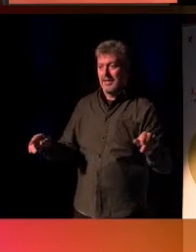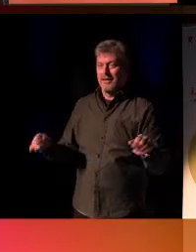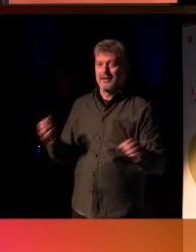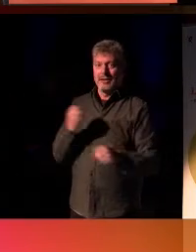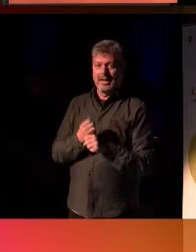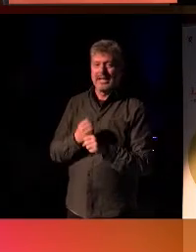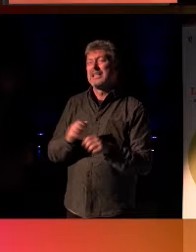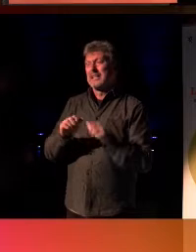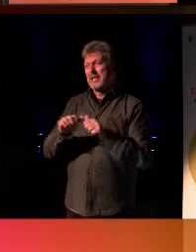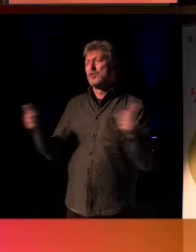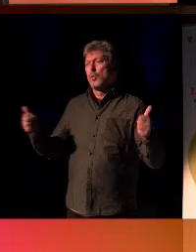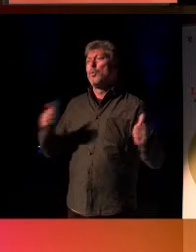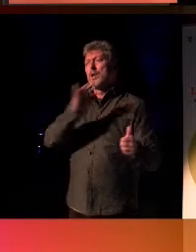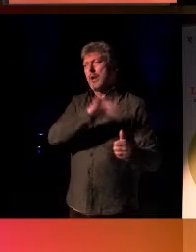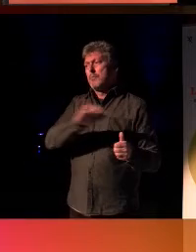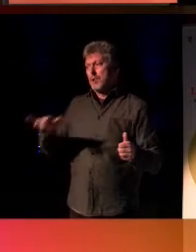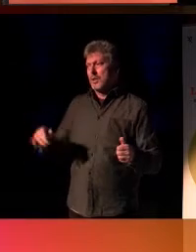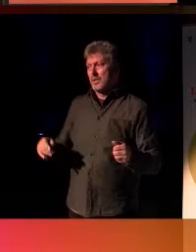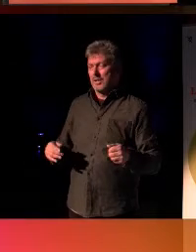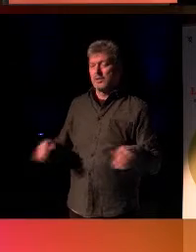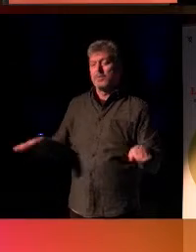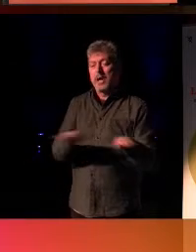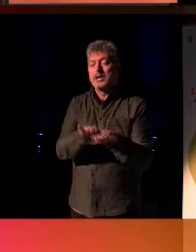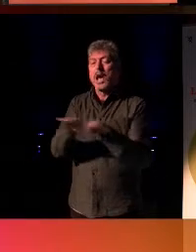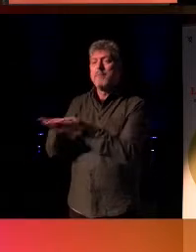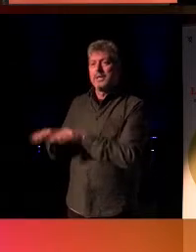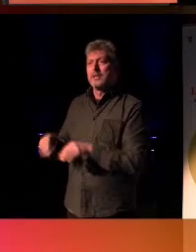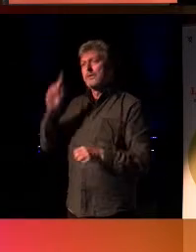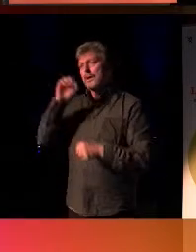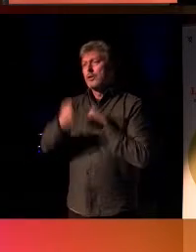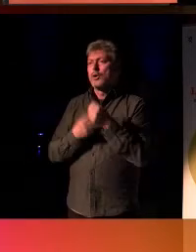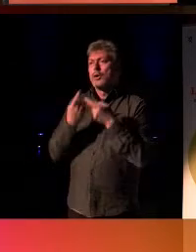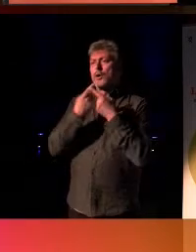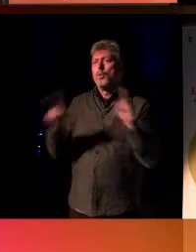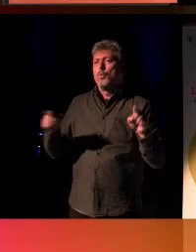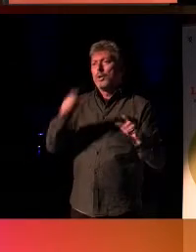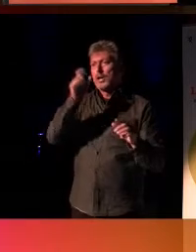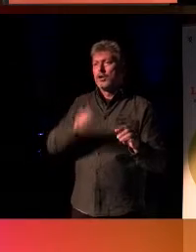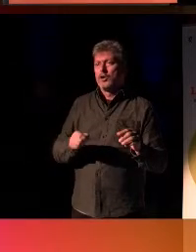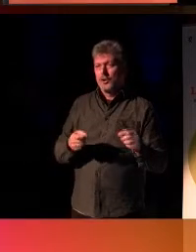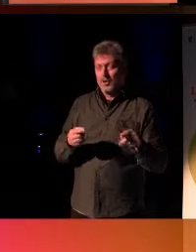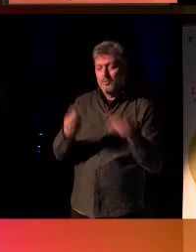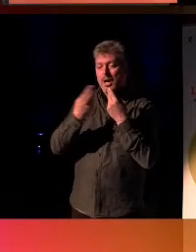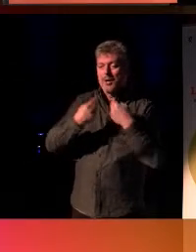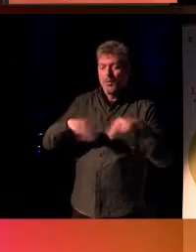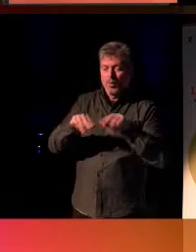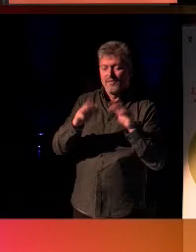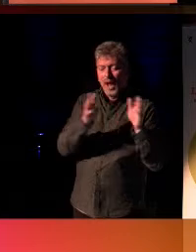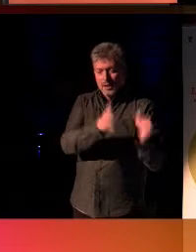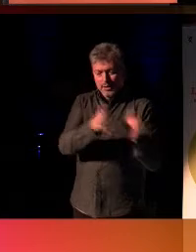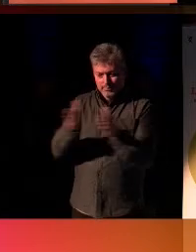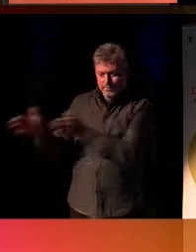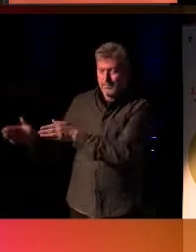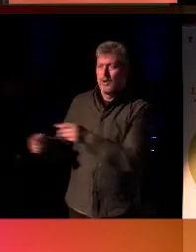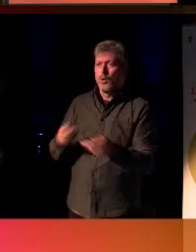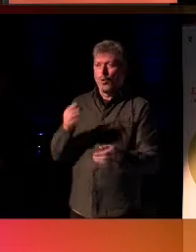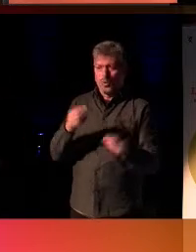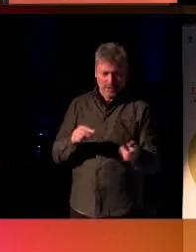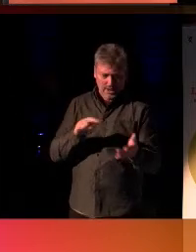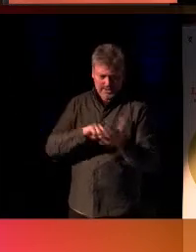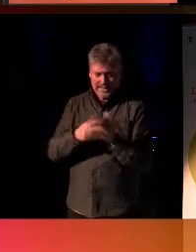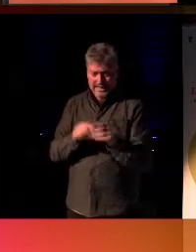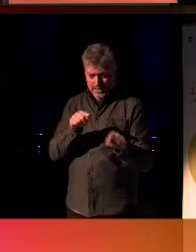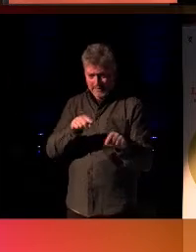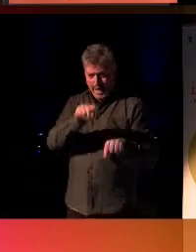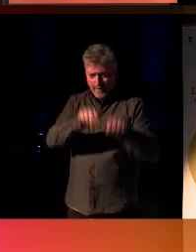egentlig er det de store byene, tror jeg, som er sammenlignet, og man kan gjøre ulike typer utvalg. Og da ta stilling til om den variasjonen som